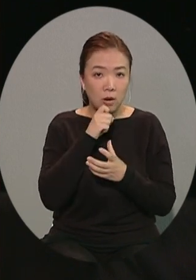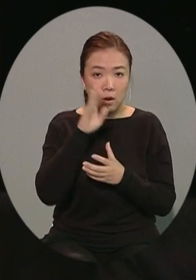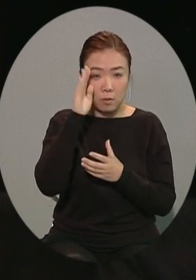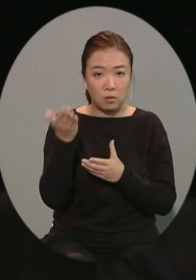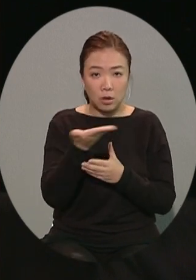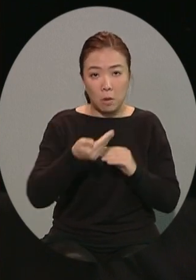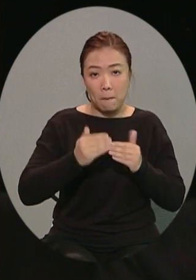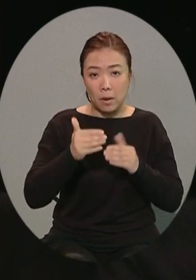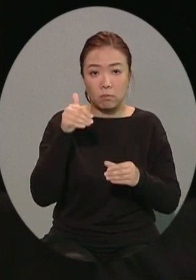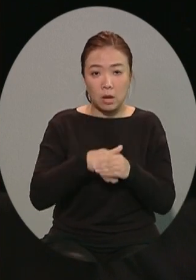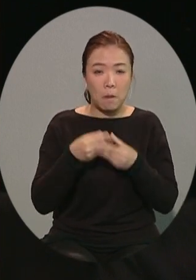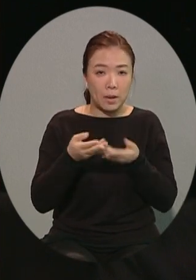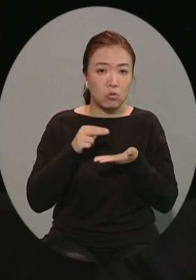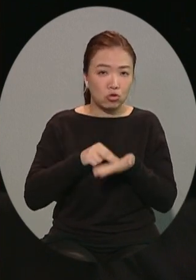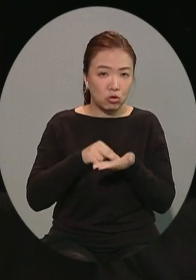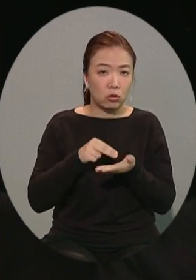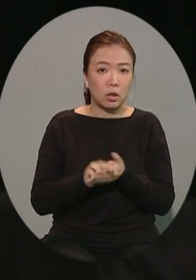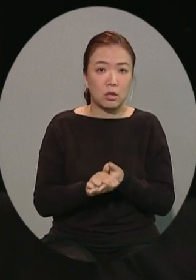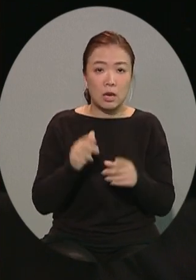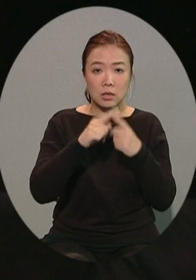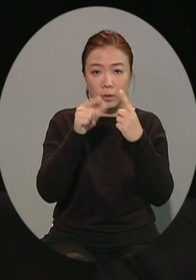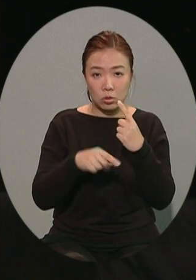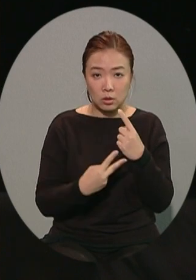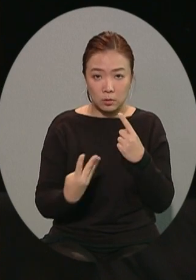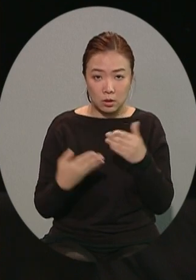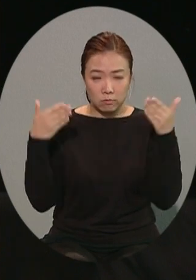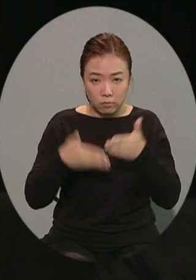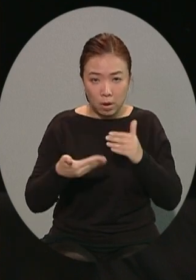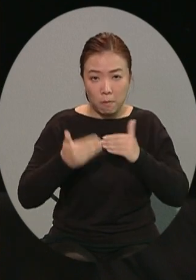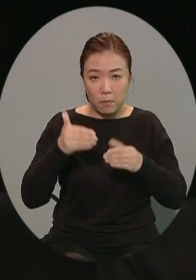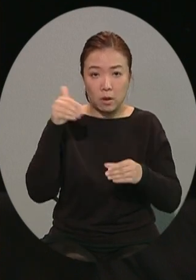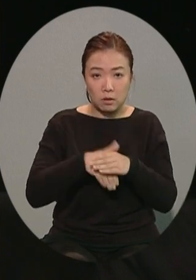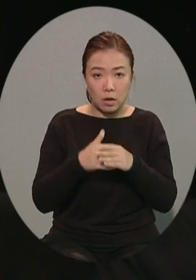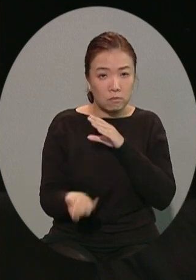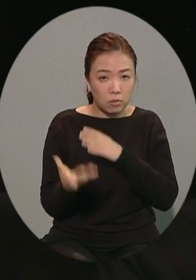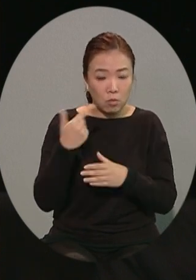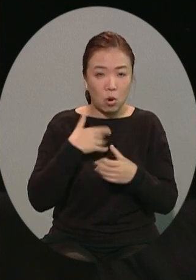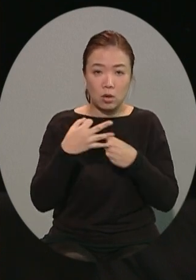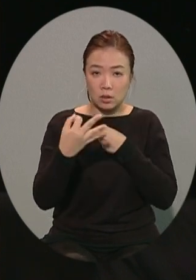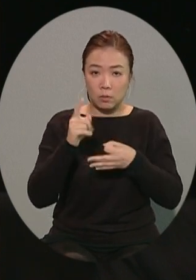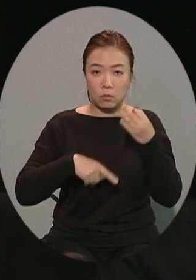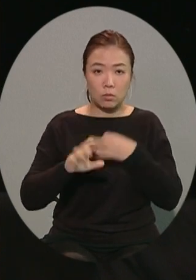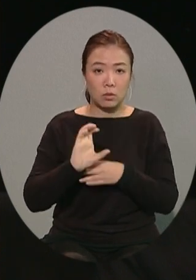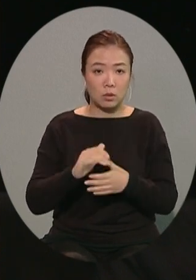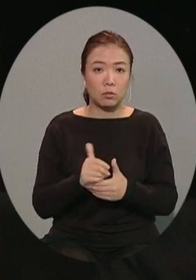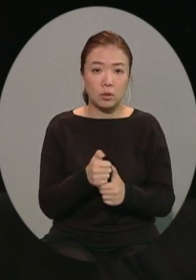你的票投给你相信的价值。11月24号集中票源，票投本土。我是三号周家成，多